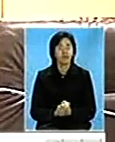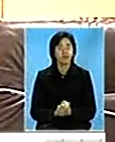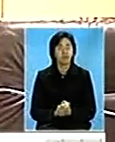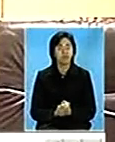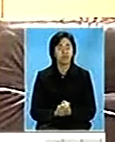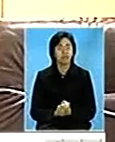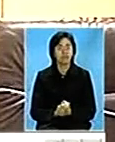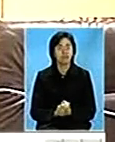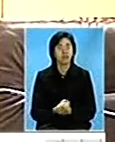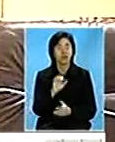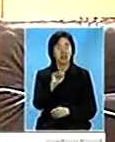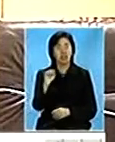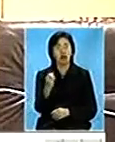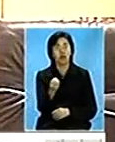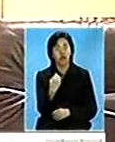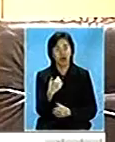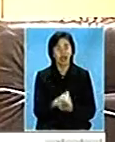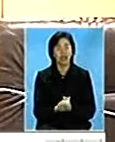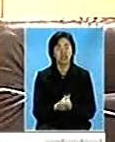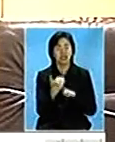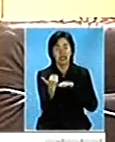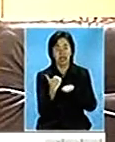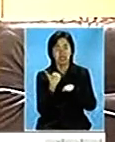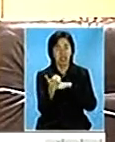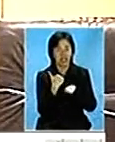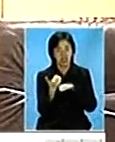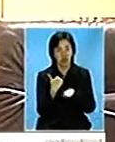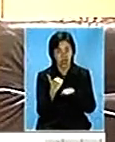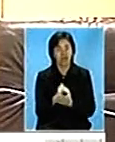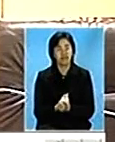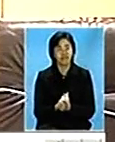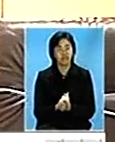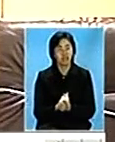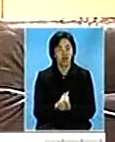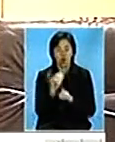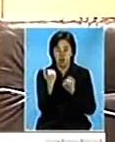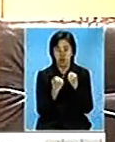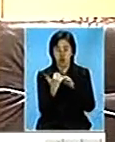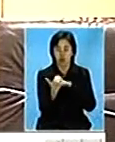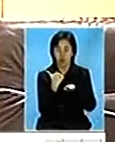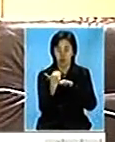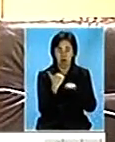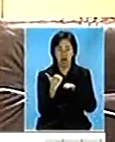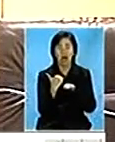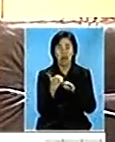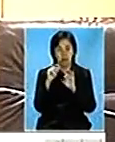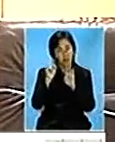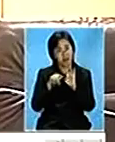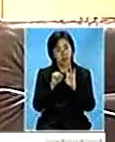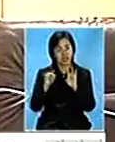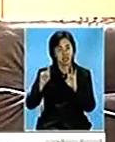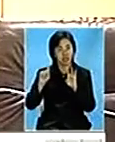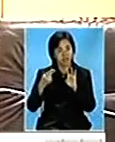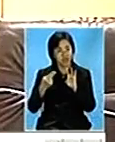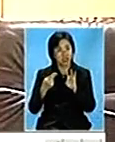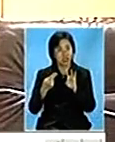ได้บอกว่าการจราจรนั้นเกินกำหนดคือ 8,000 ถึง 10,000